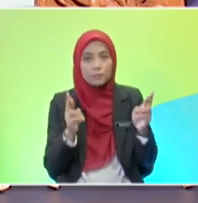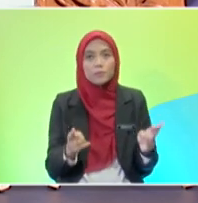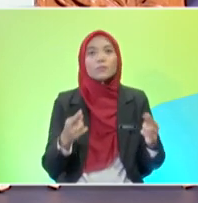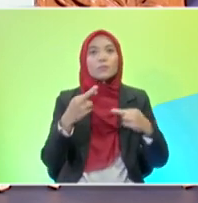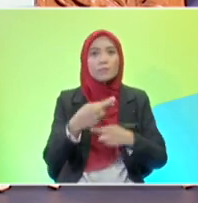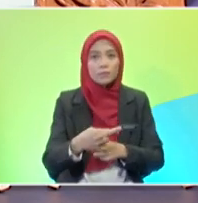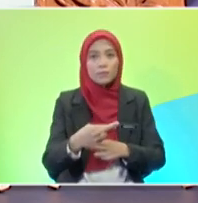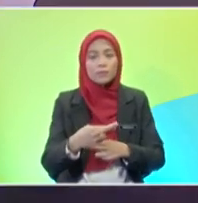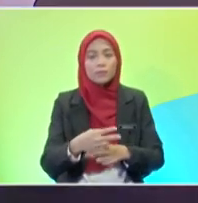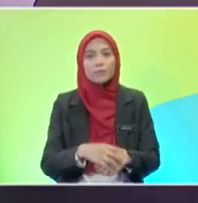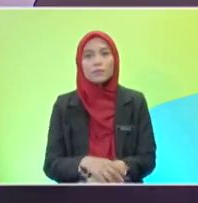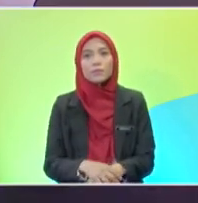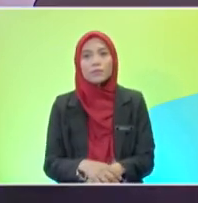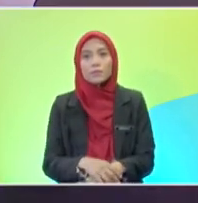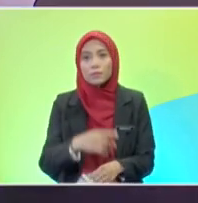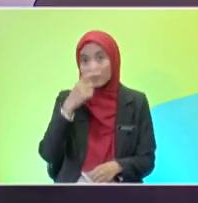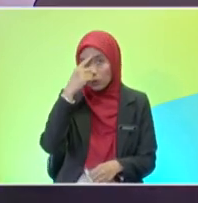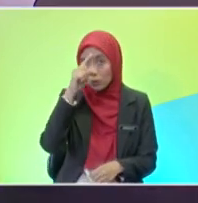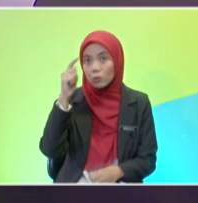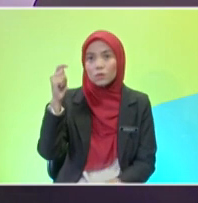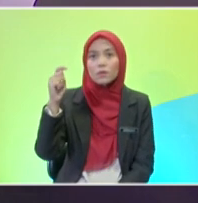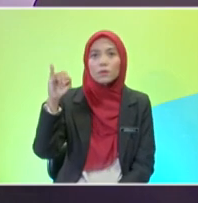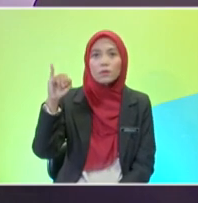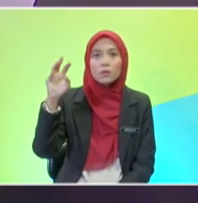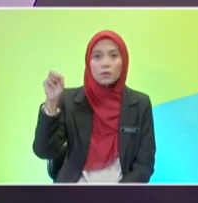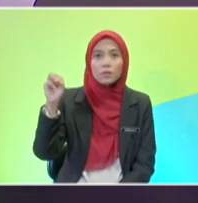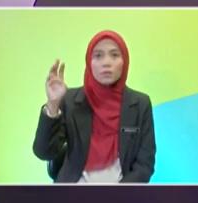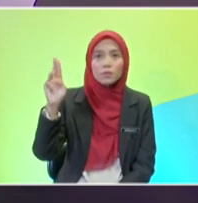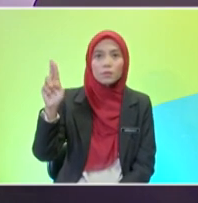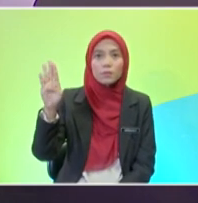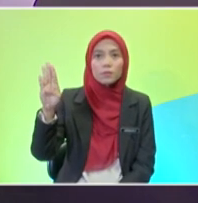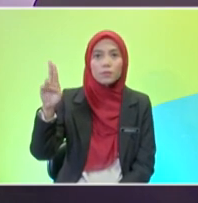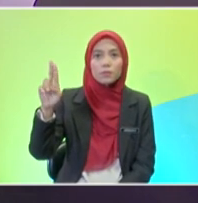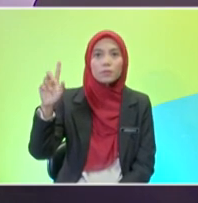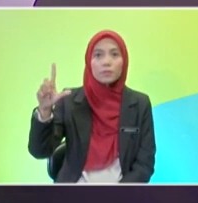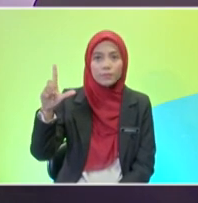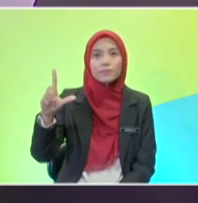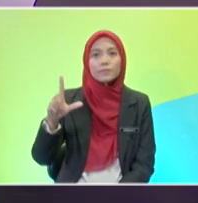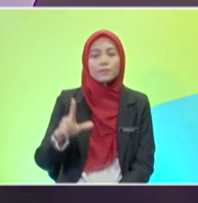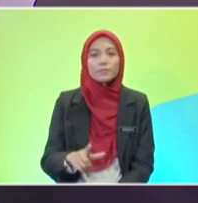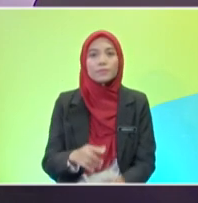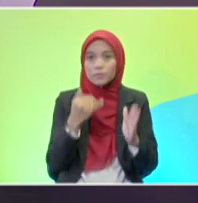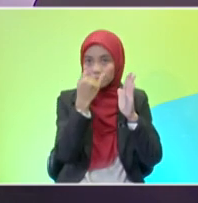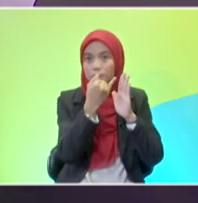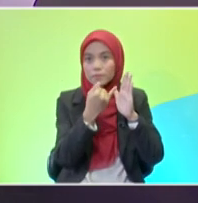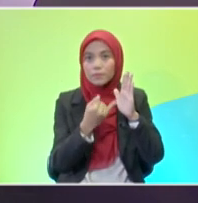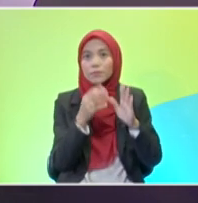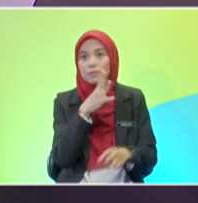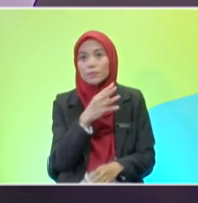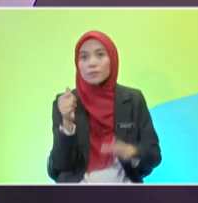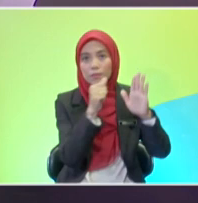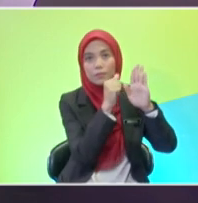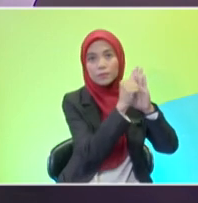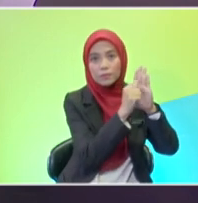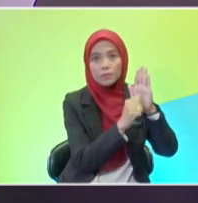Untuk menimbulkan ukiran kita juga nanti ya betul untuk menghasilkan ukiran yang lebih